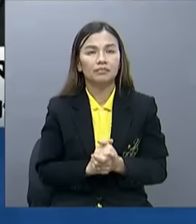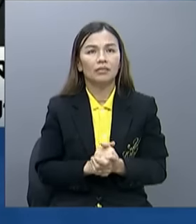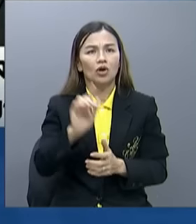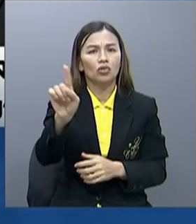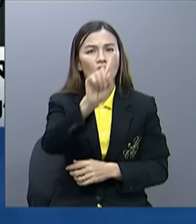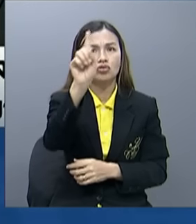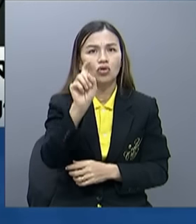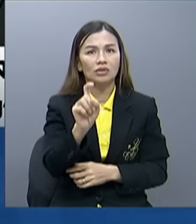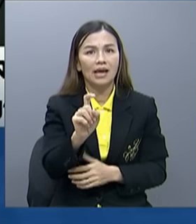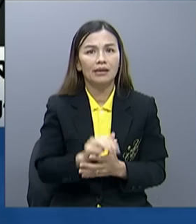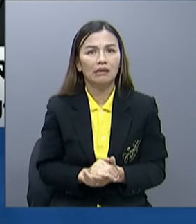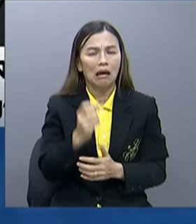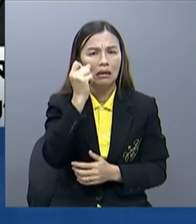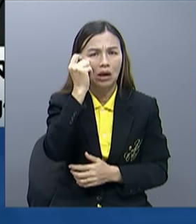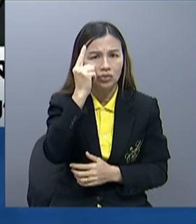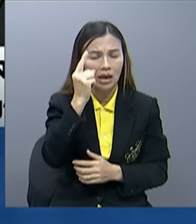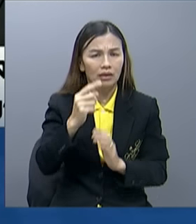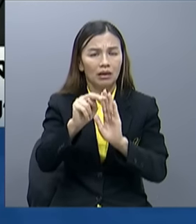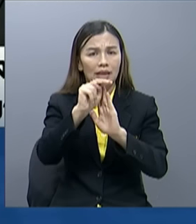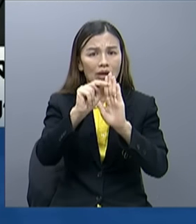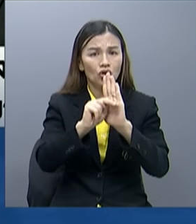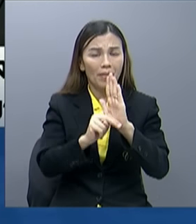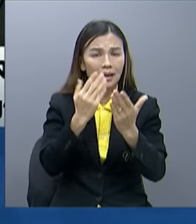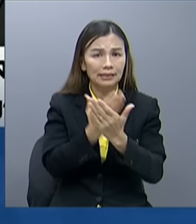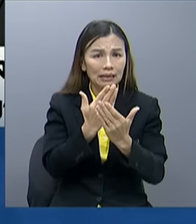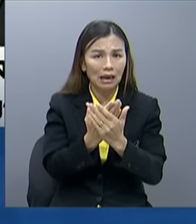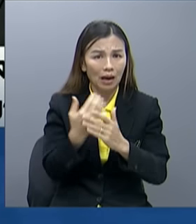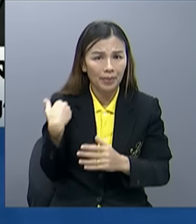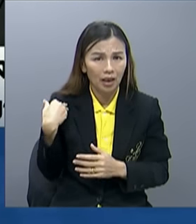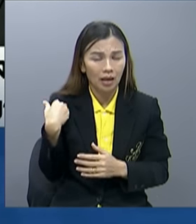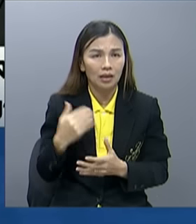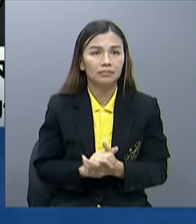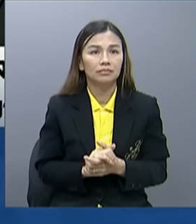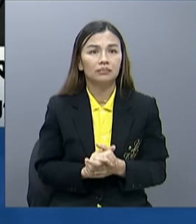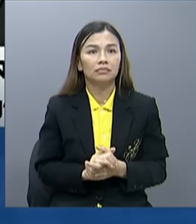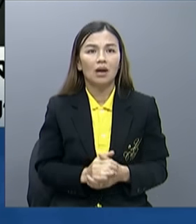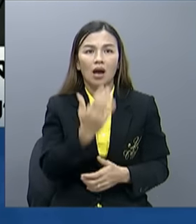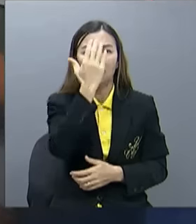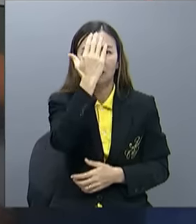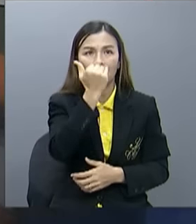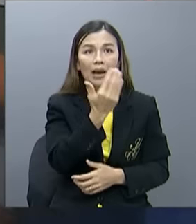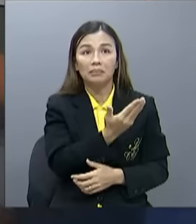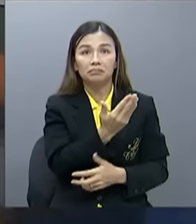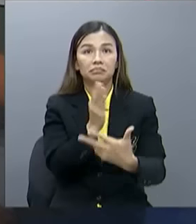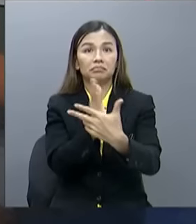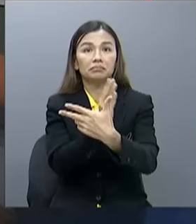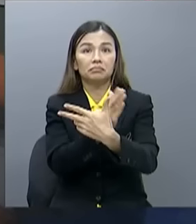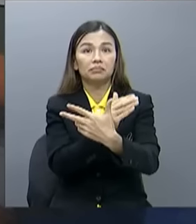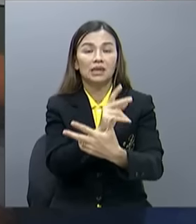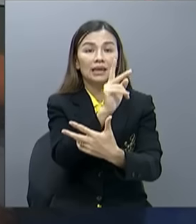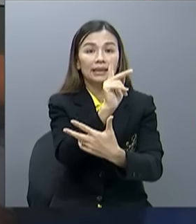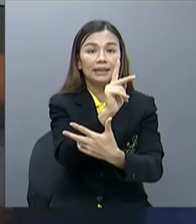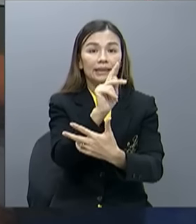ว่าแล้วท่านจะเข้าใจในนโยบายด้านการเงินขนาดไหนแต่แล้วทำไมค่ะคุณต้องกิตติรัตน์ซึ่งดูจะมีภ